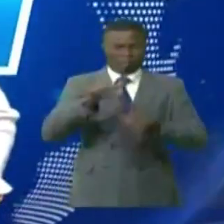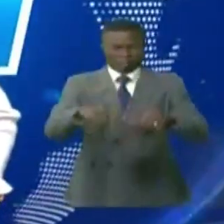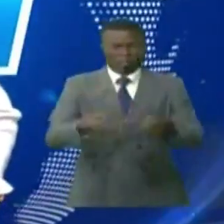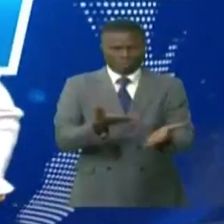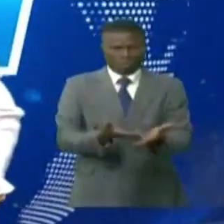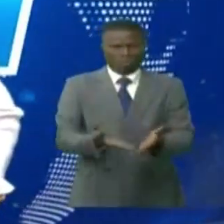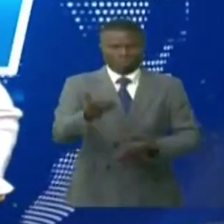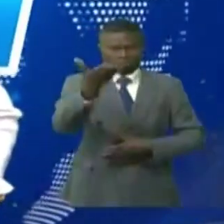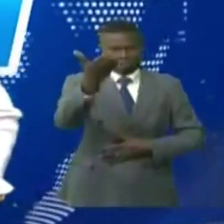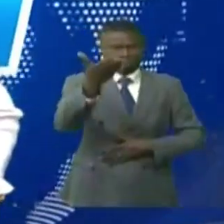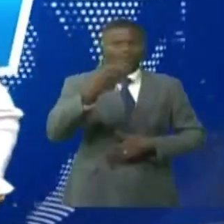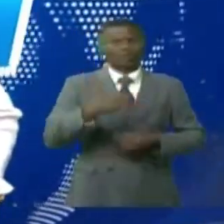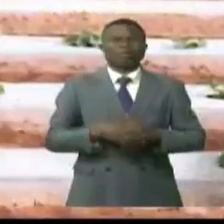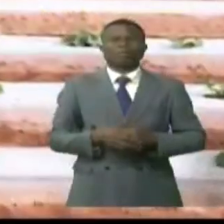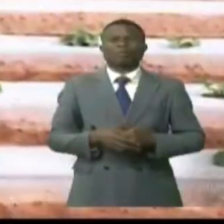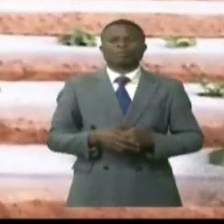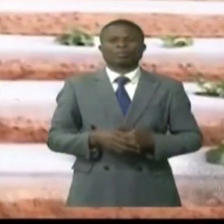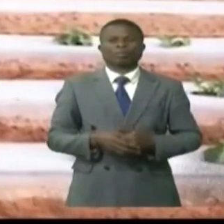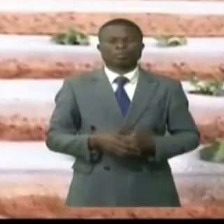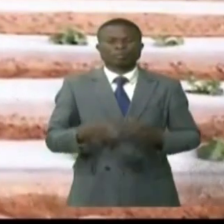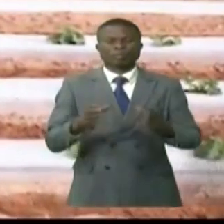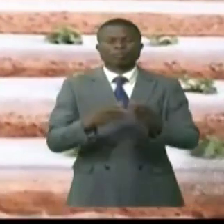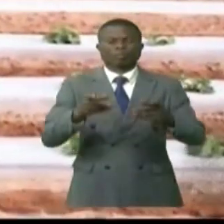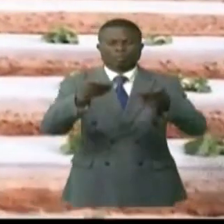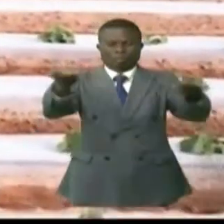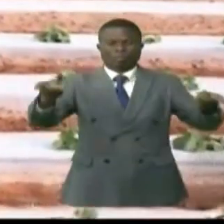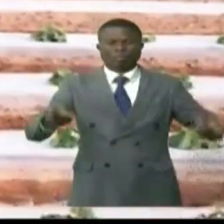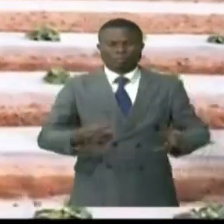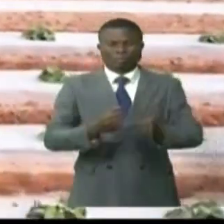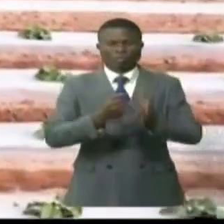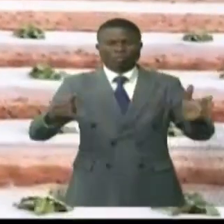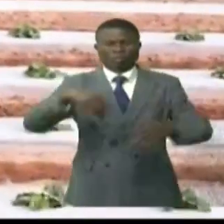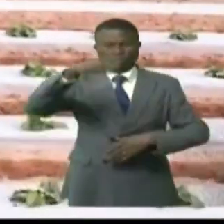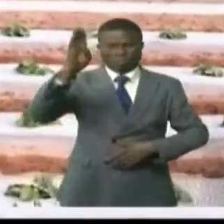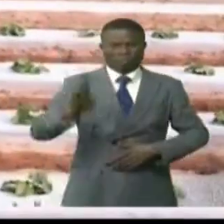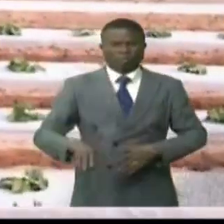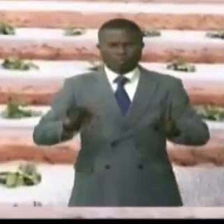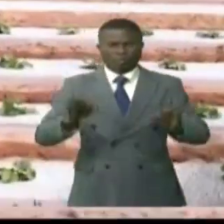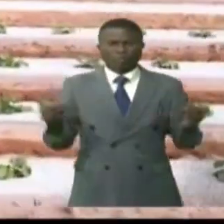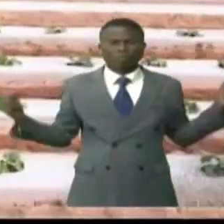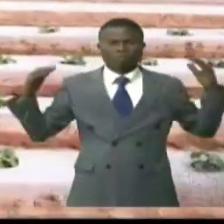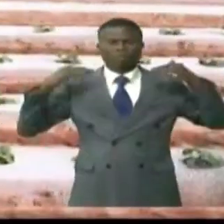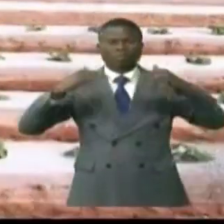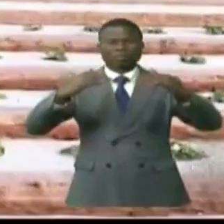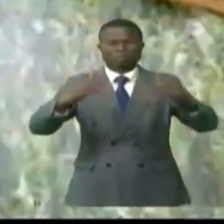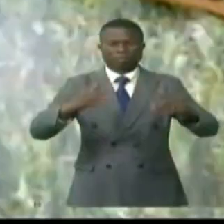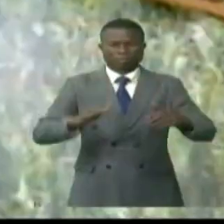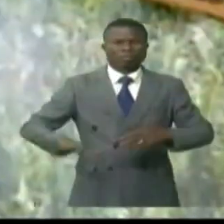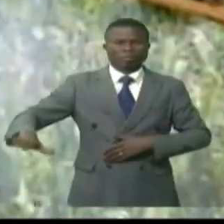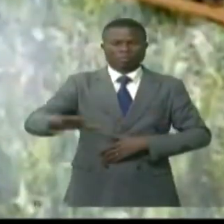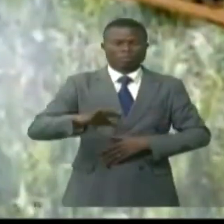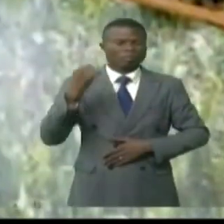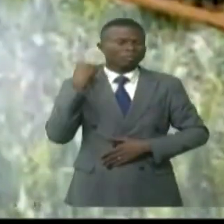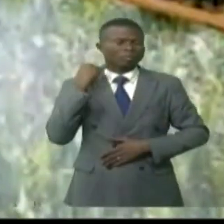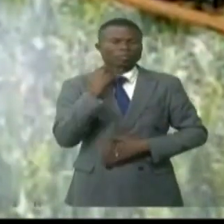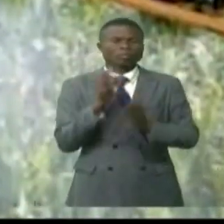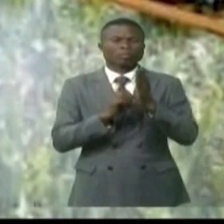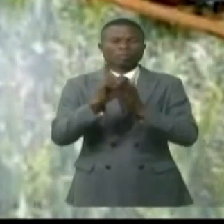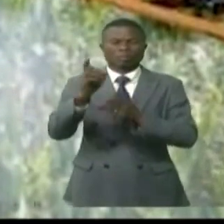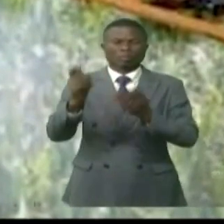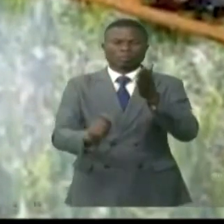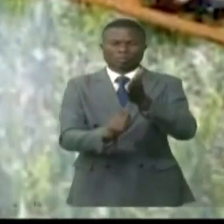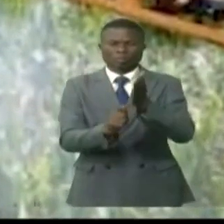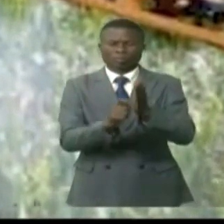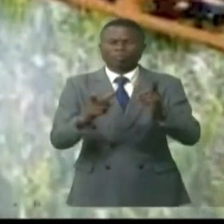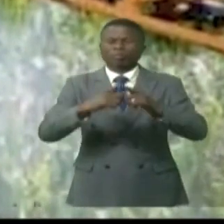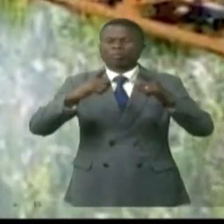Calang a signé ce reportage. Avec une étendue de 60% de terres désertes, l'État israélien a pu développer une